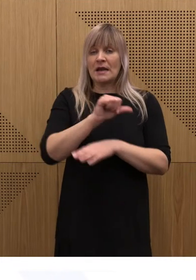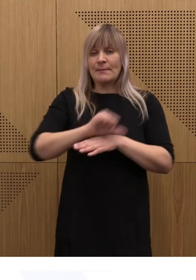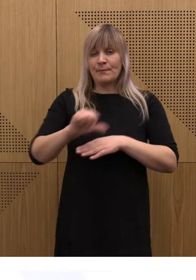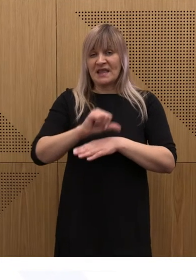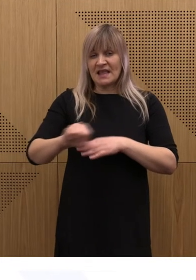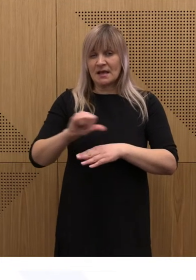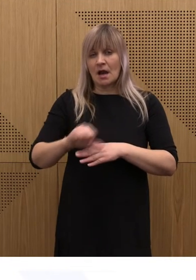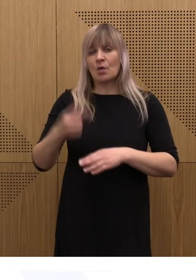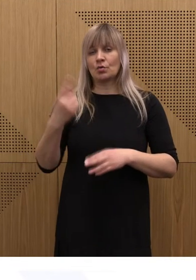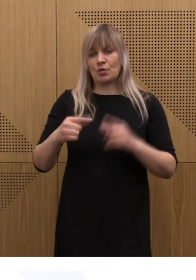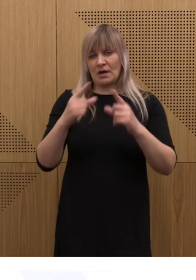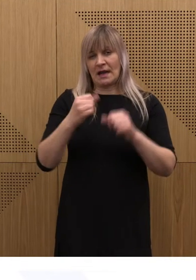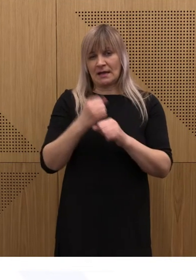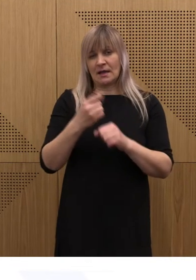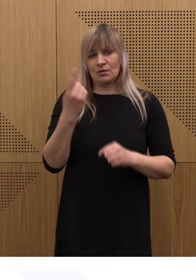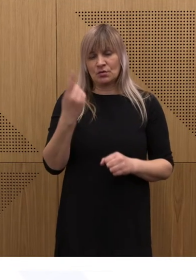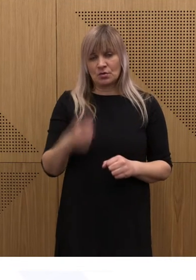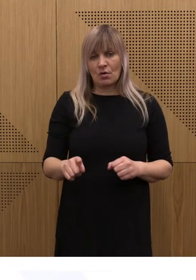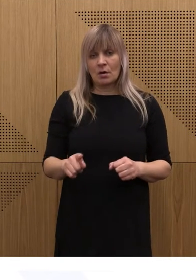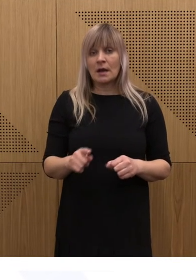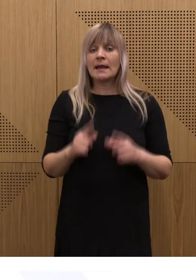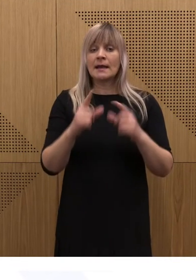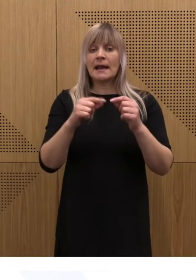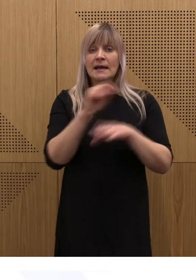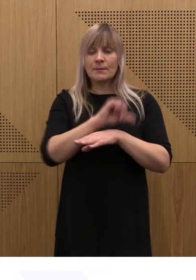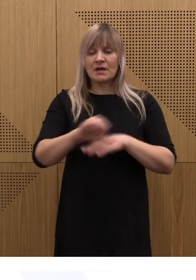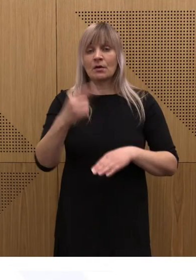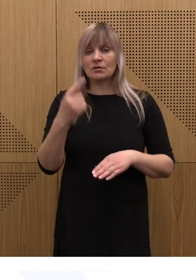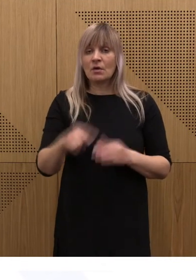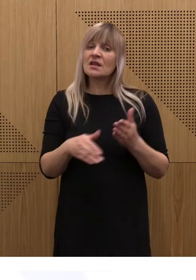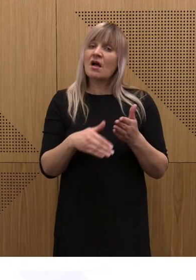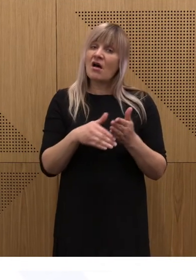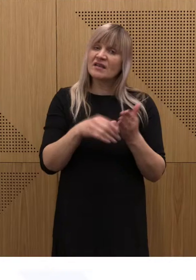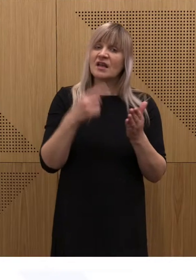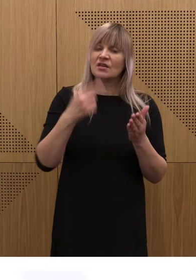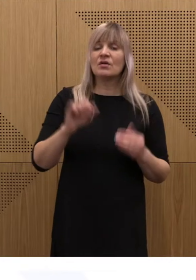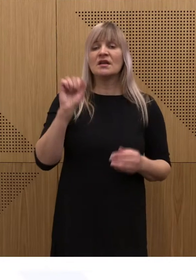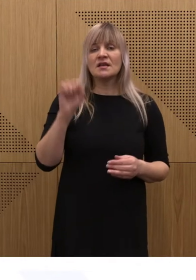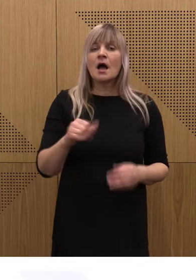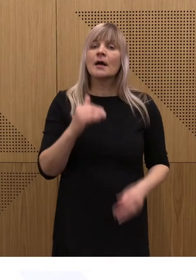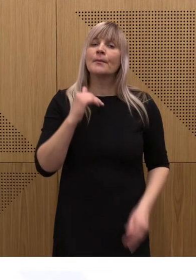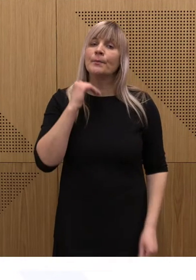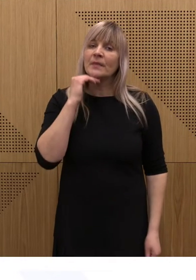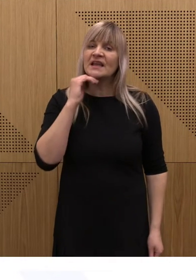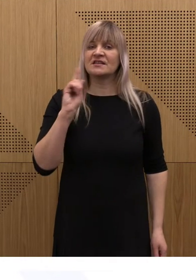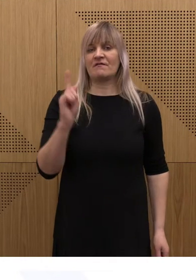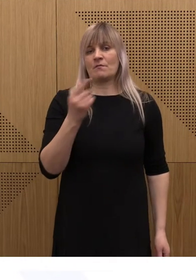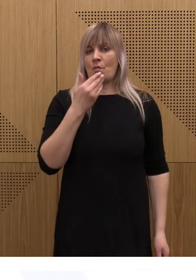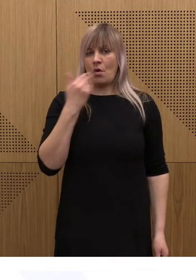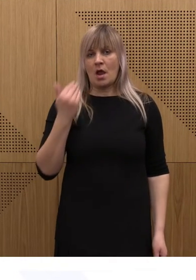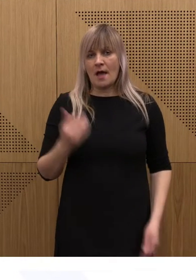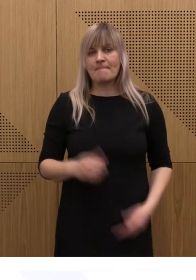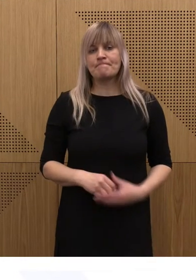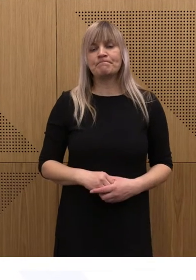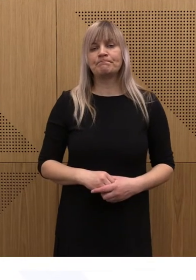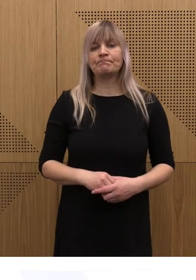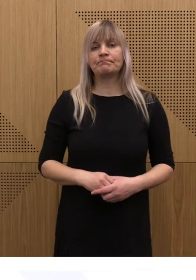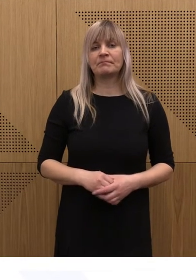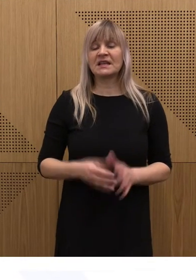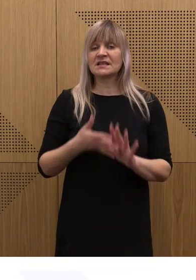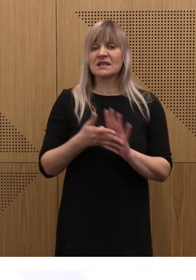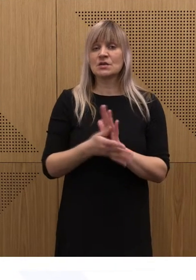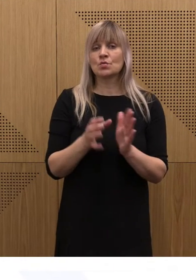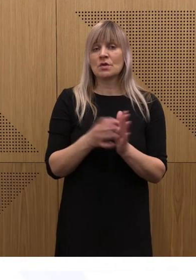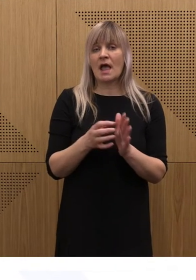need piirangud on aidanud meid , aga need pole aidanud meid piisavalt . Ja see